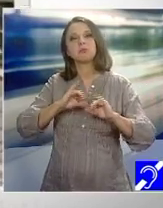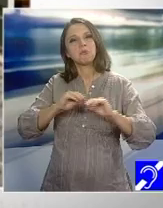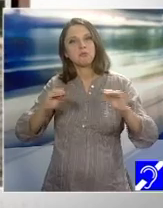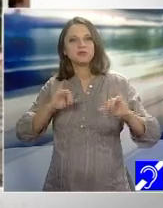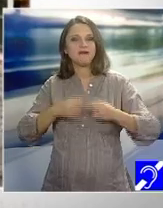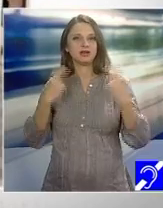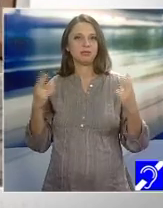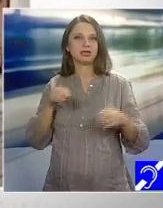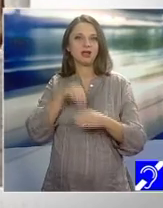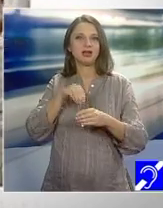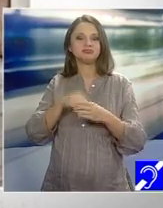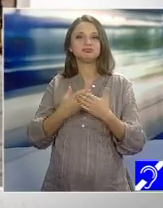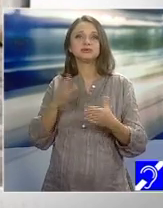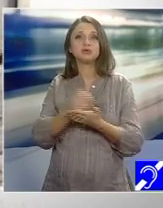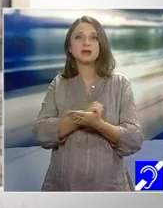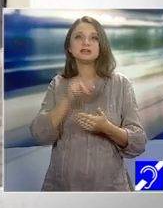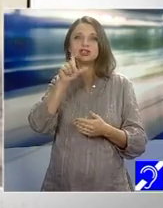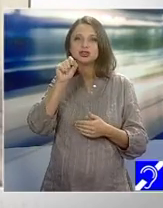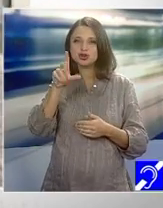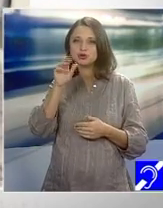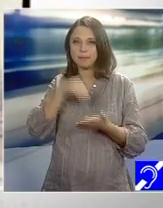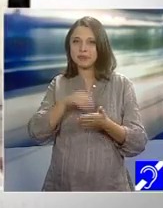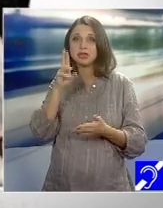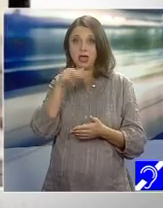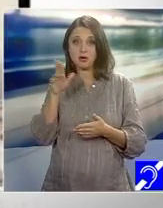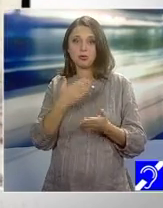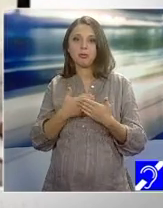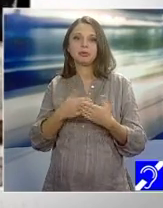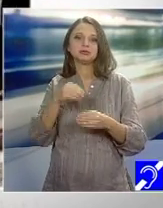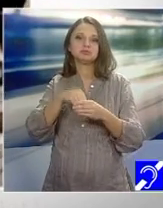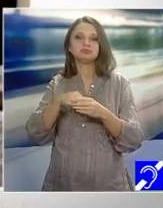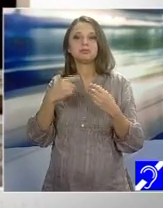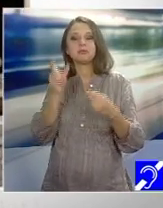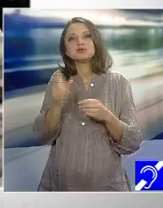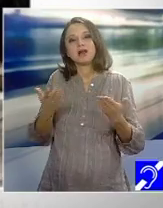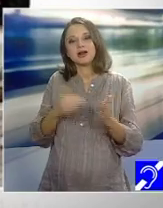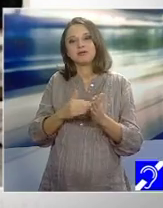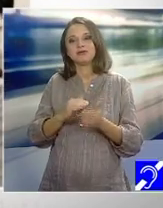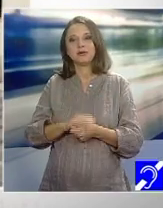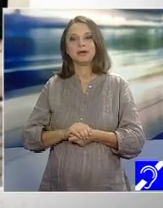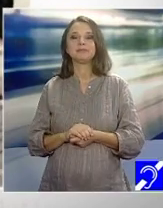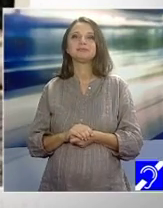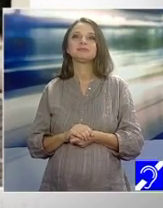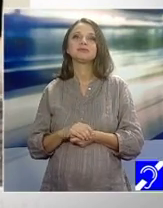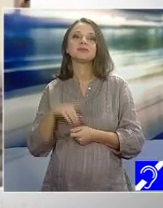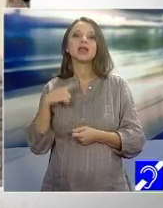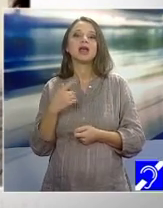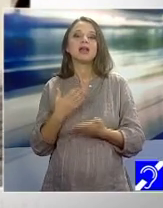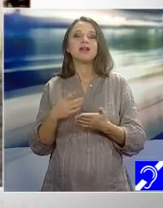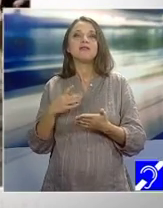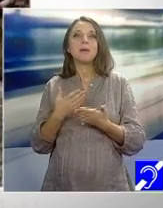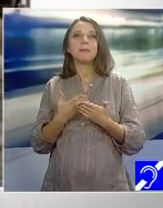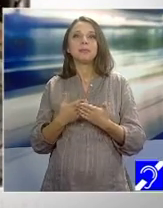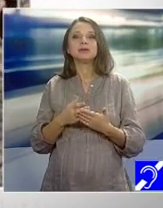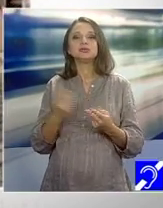caritabile pentru a strânge suma de 12.000 de euro. Cu acești bani, bărboșii își propun să achiziționeze un automobil adaptat transportului